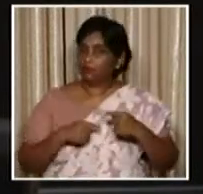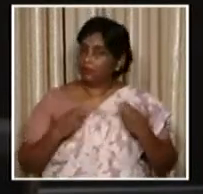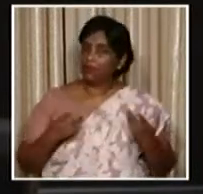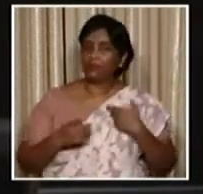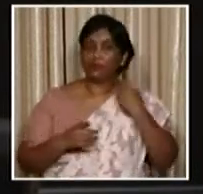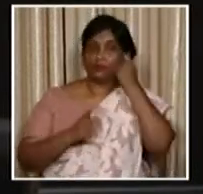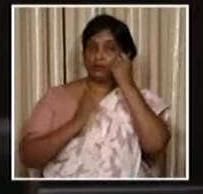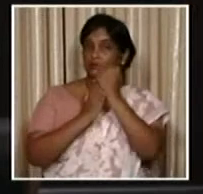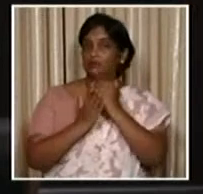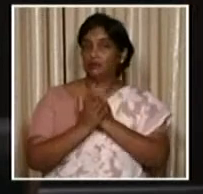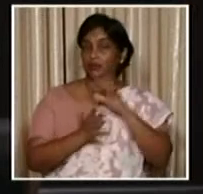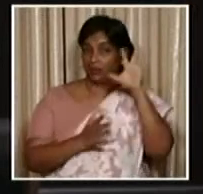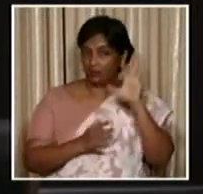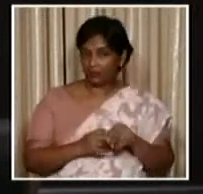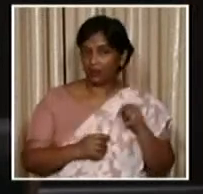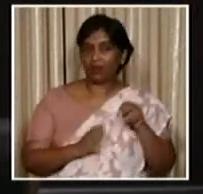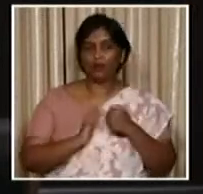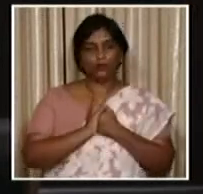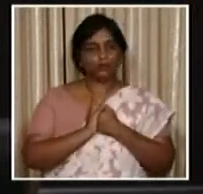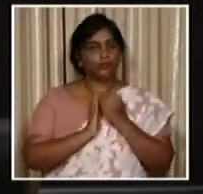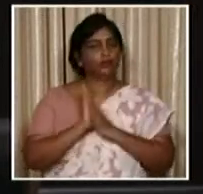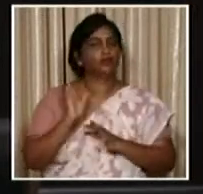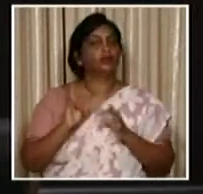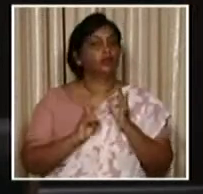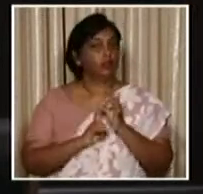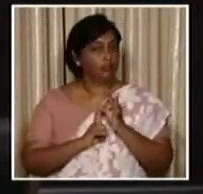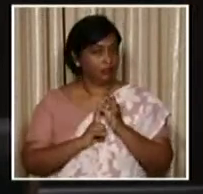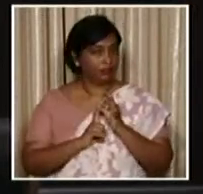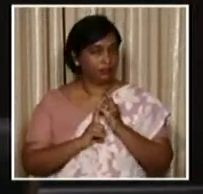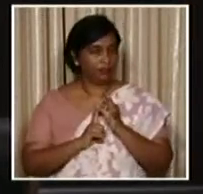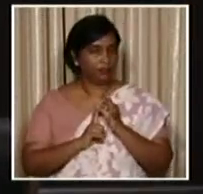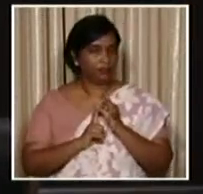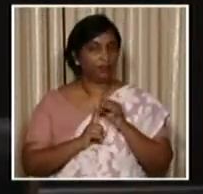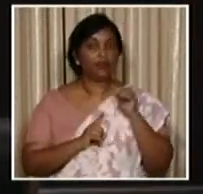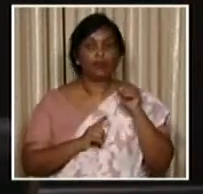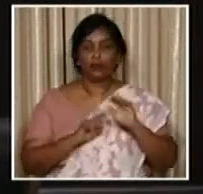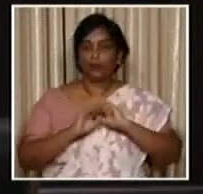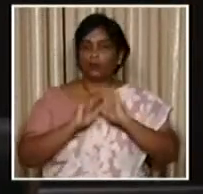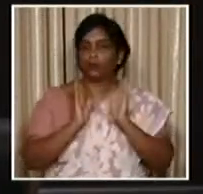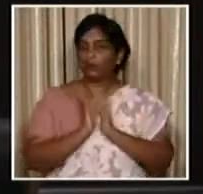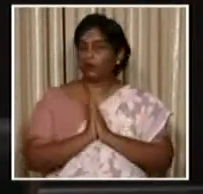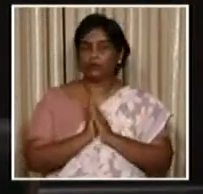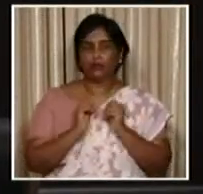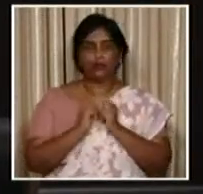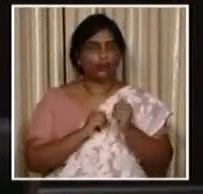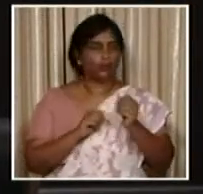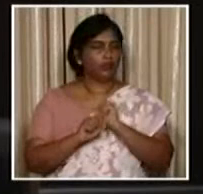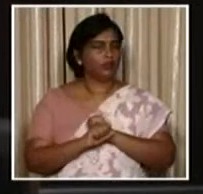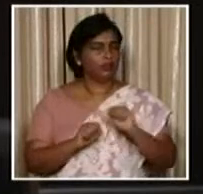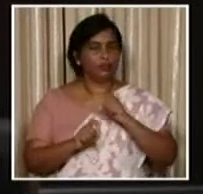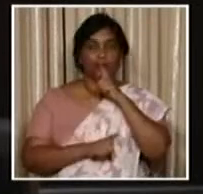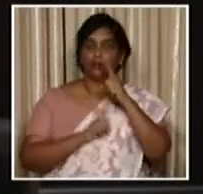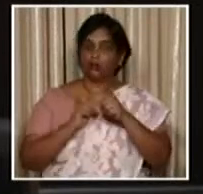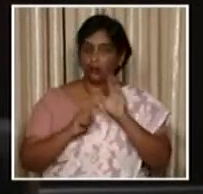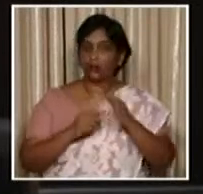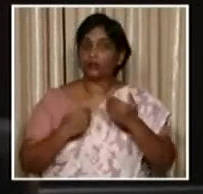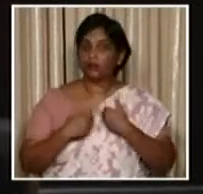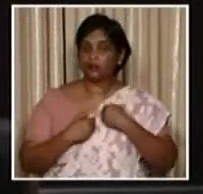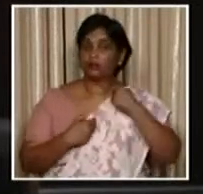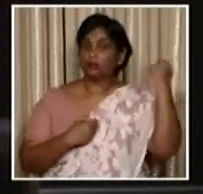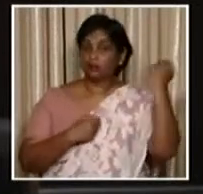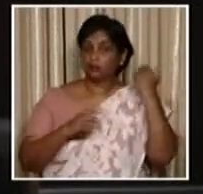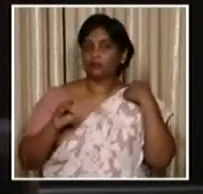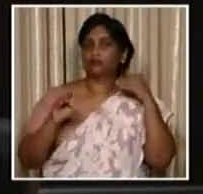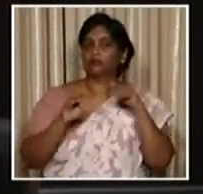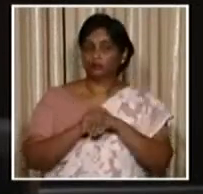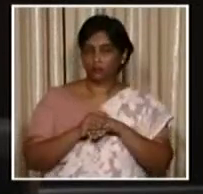නැත්නම් යෝජනාව ගෙනාපු ගරු මන්ත්‍රීතුමාලා ඒ කිසි දෙයක් නොවුණු ගානට කතා කළත් මගේ කතාව තුළ